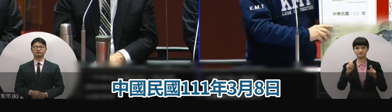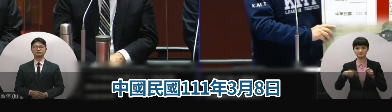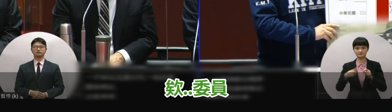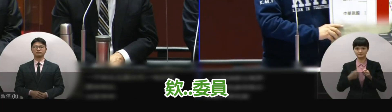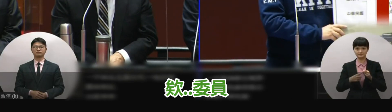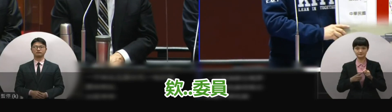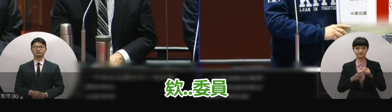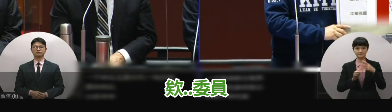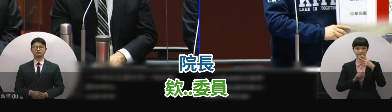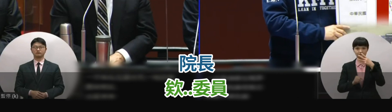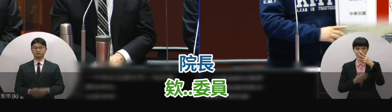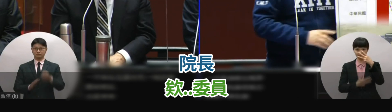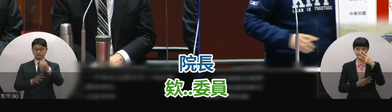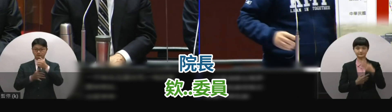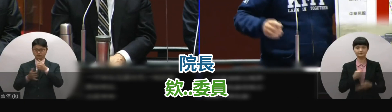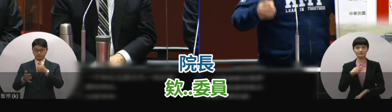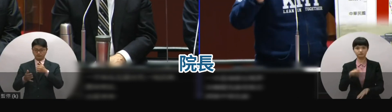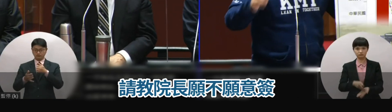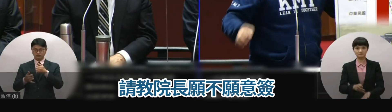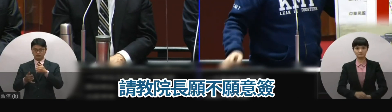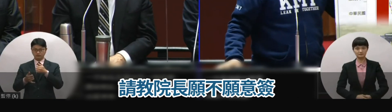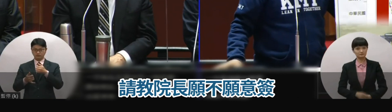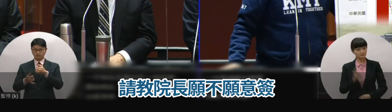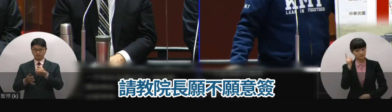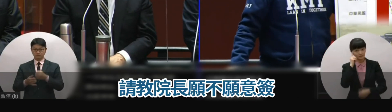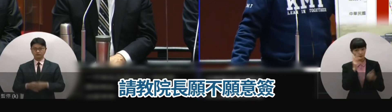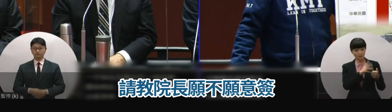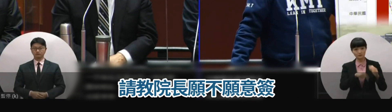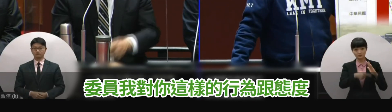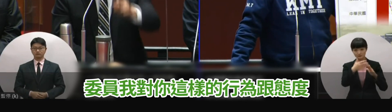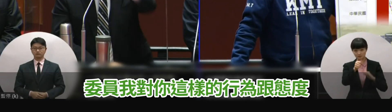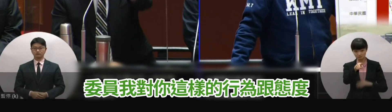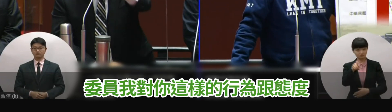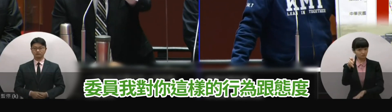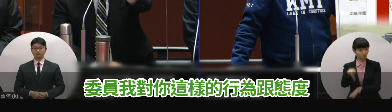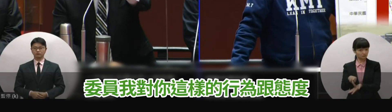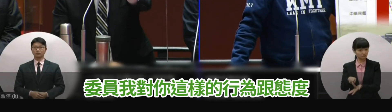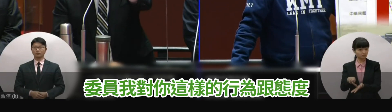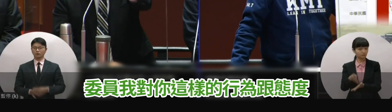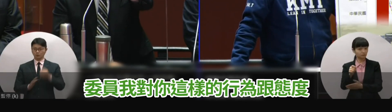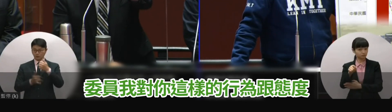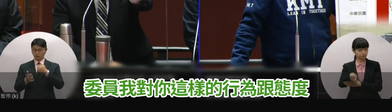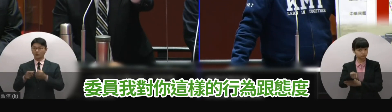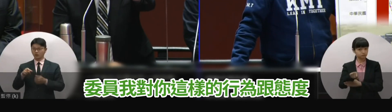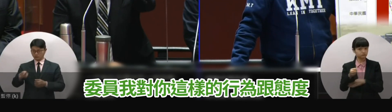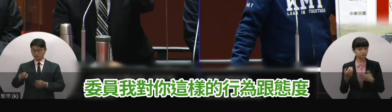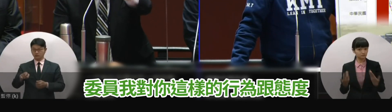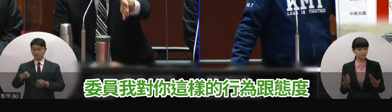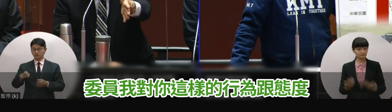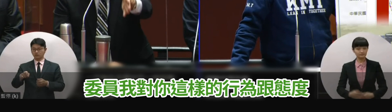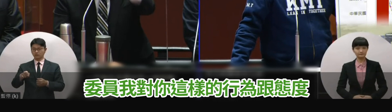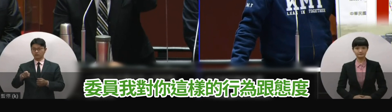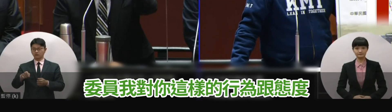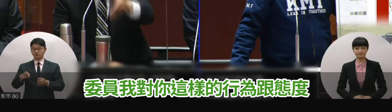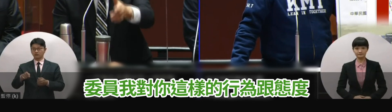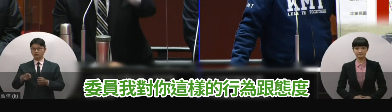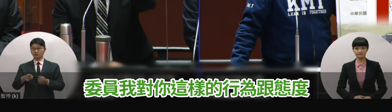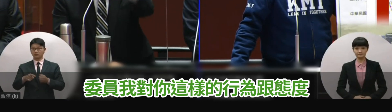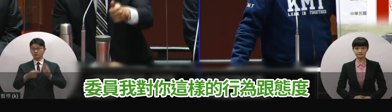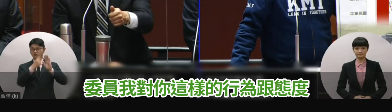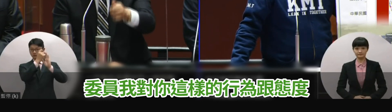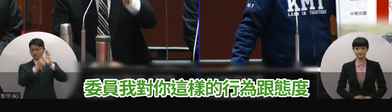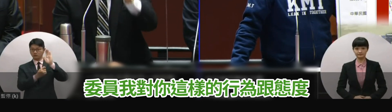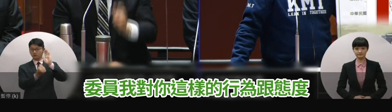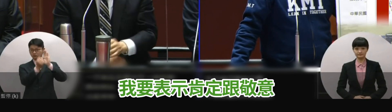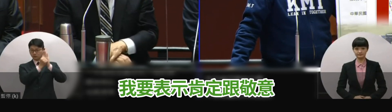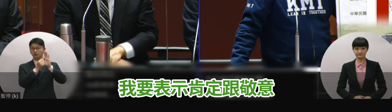111年3月8日。 委员 长， 对， 请教院长愿不愿意签？ 委员对你这样的动行为跟